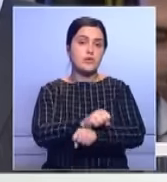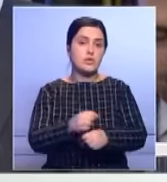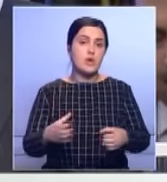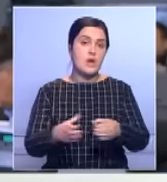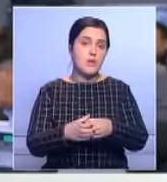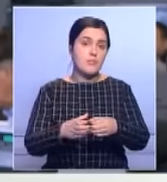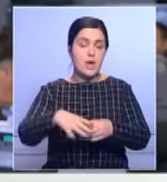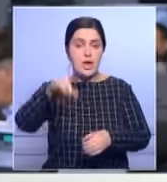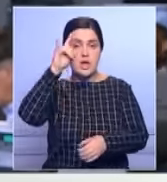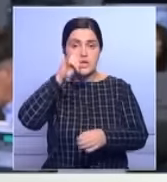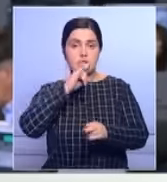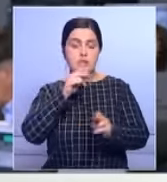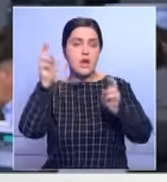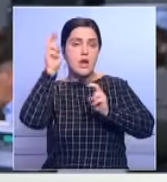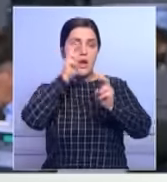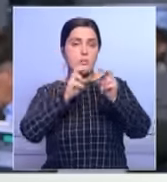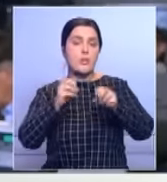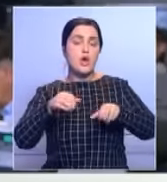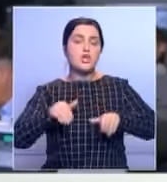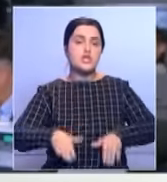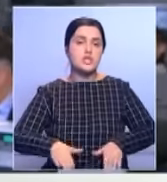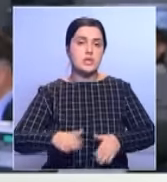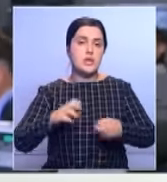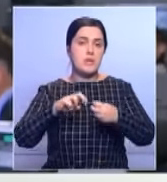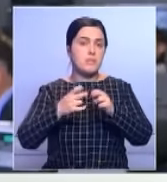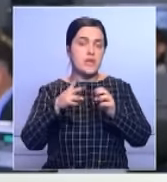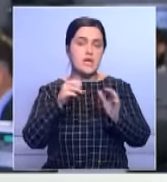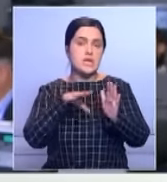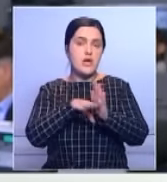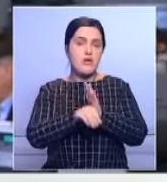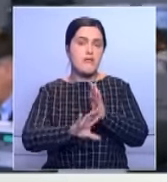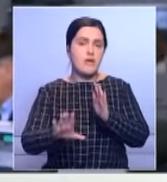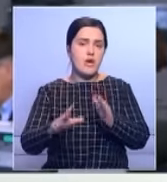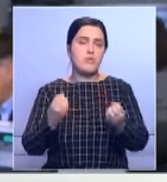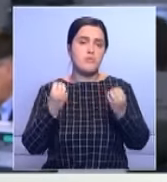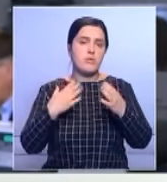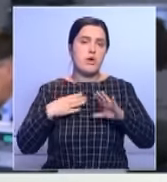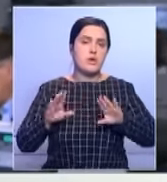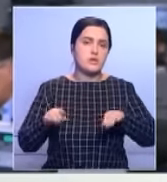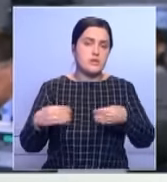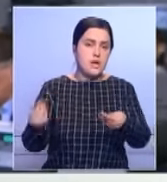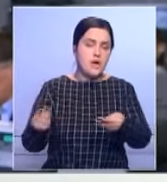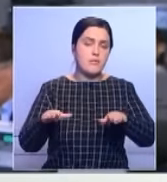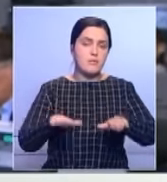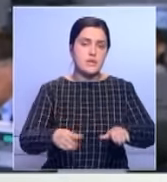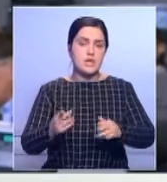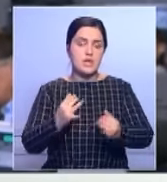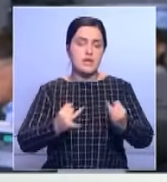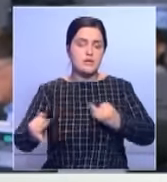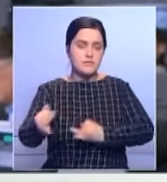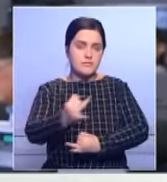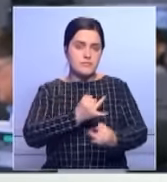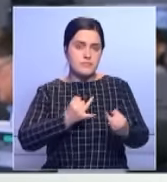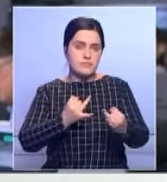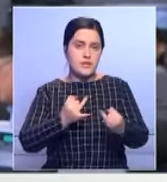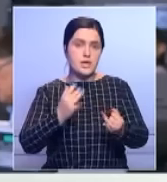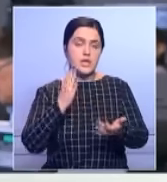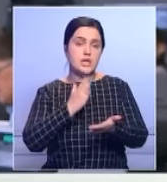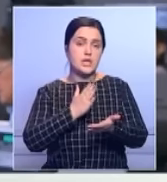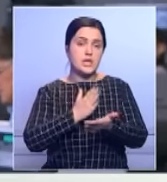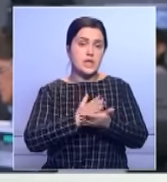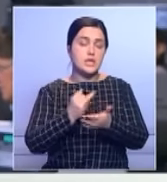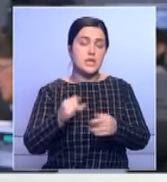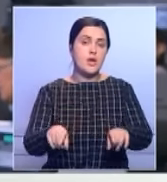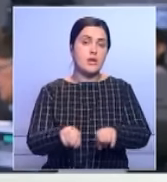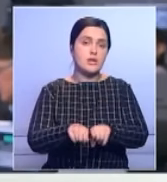Наша страна в поисках компромисса не вовлечена. Мы лишь предоставляем диалоговую площадку для конфликтующих сторон.